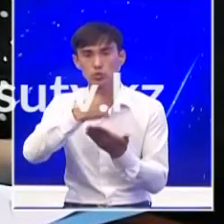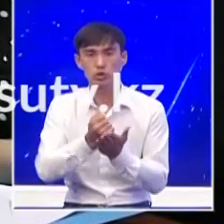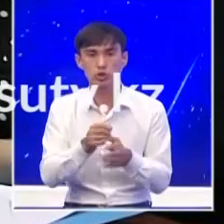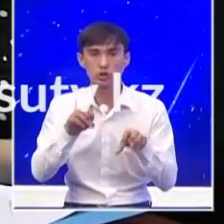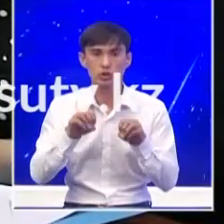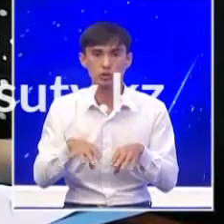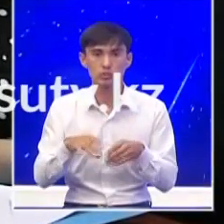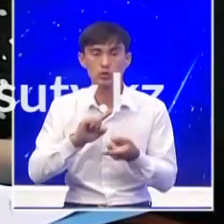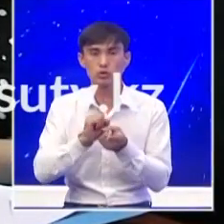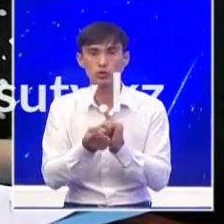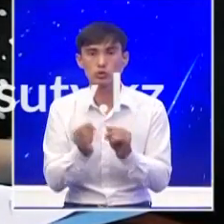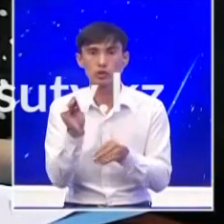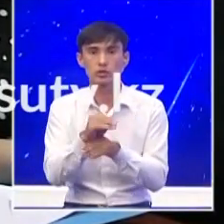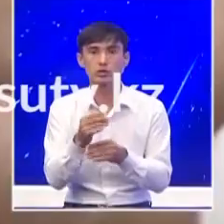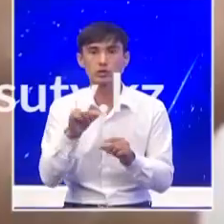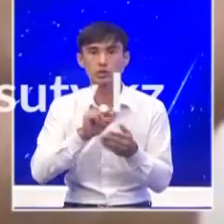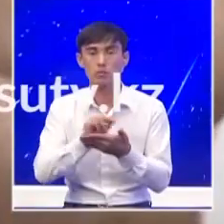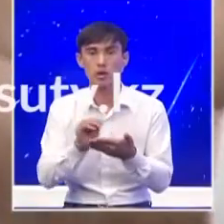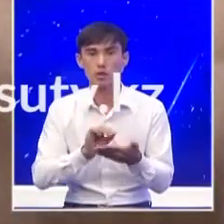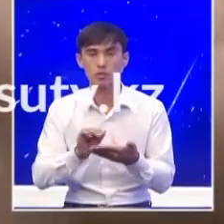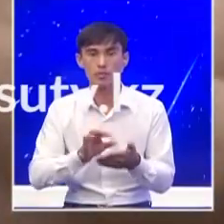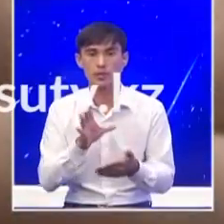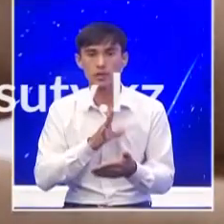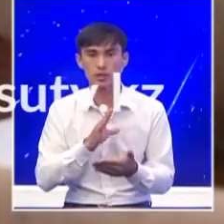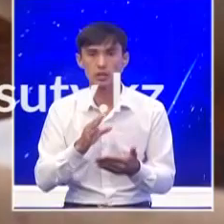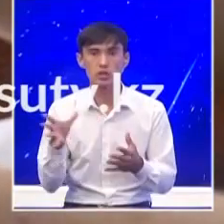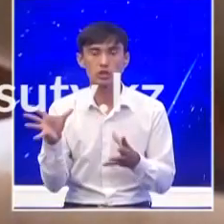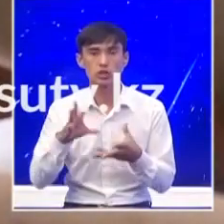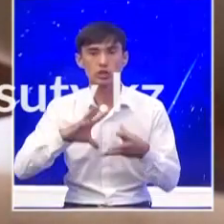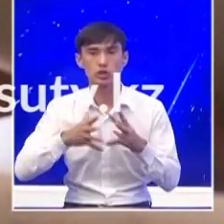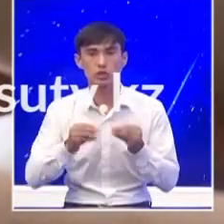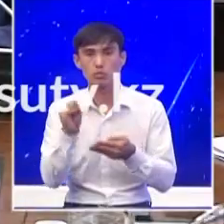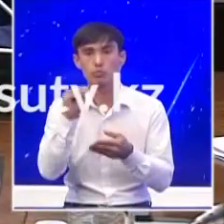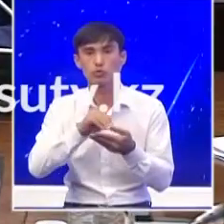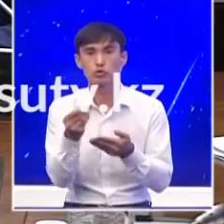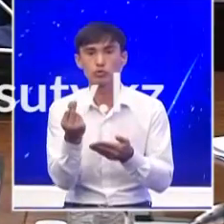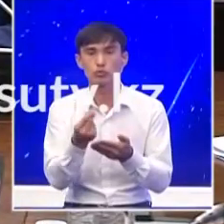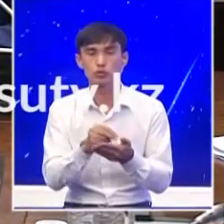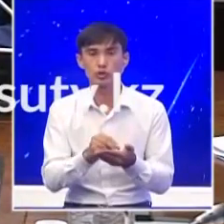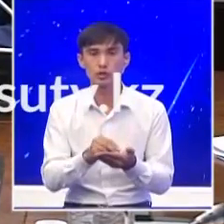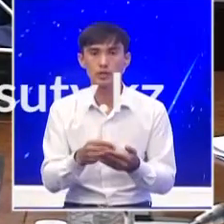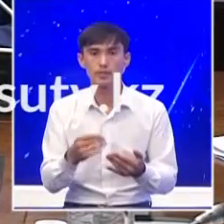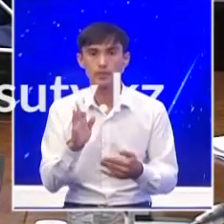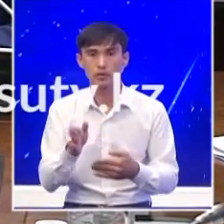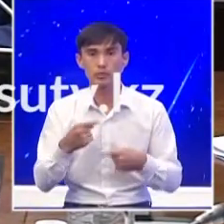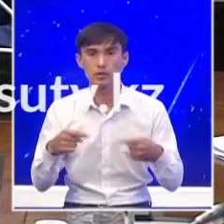шешіміне өзгерістер енгізу жайлы баяндама жасалды. Жалпы бюджетте өзге салаларға да басымдық берілмек.